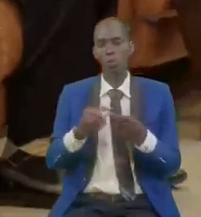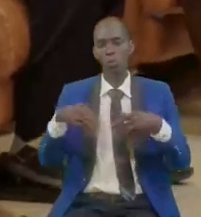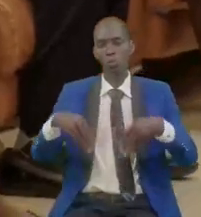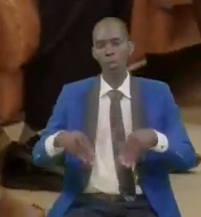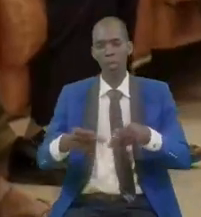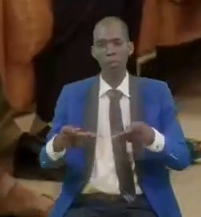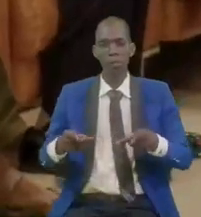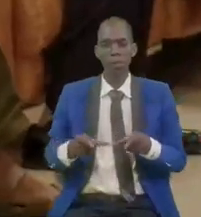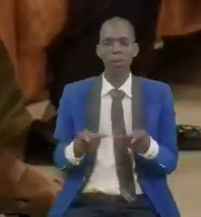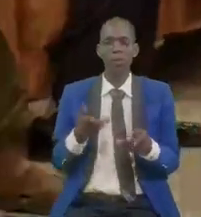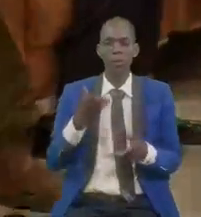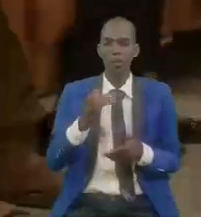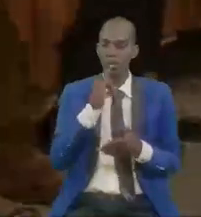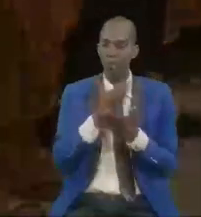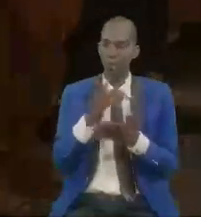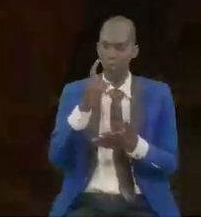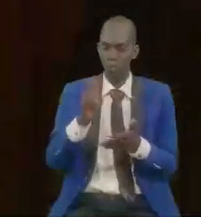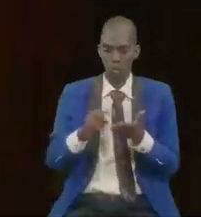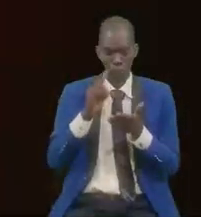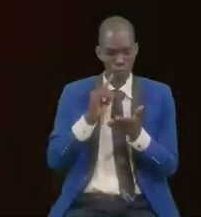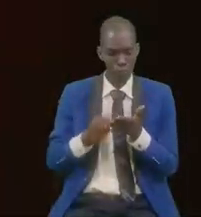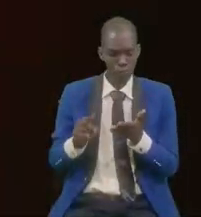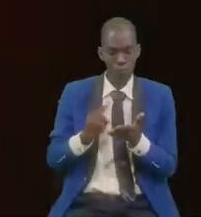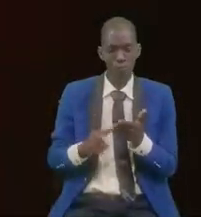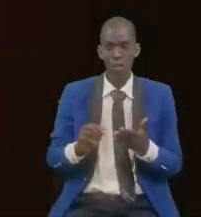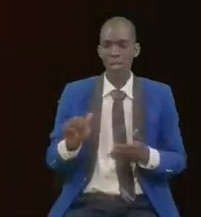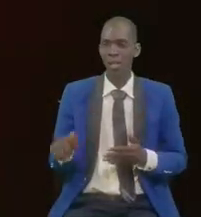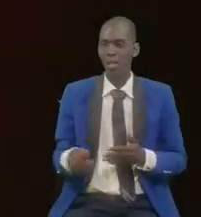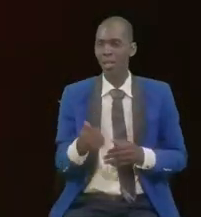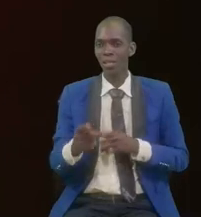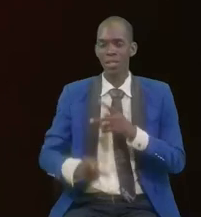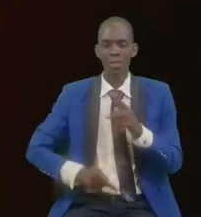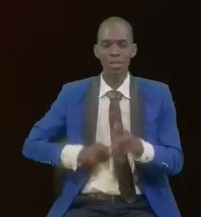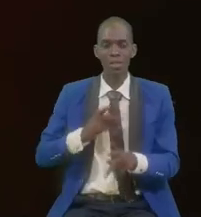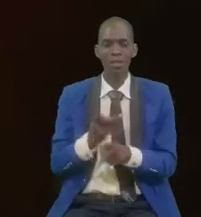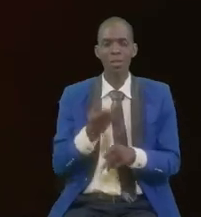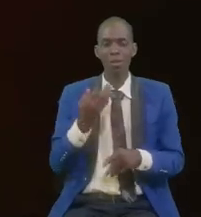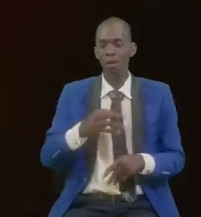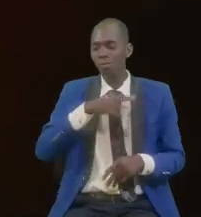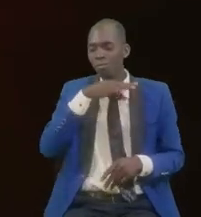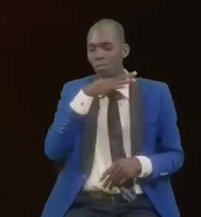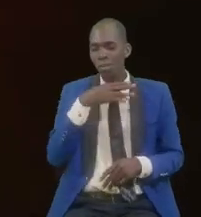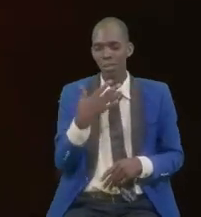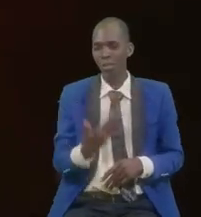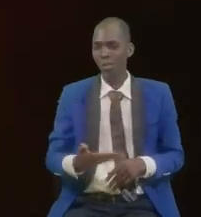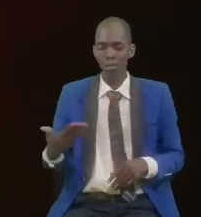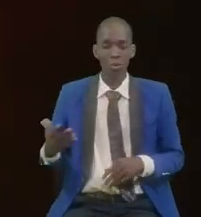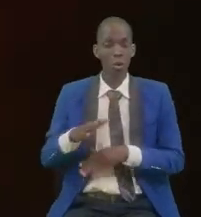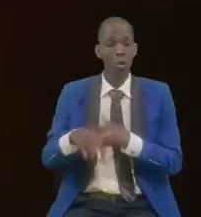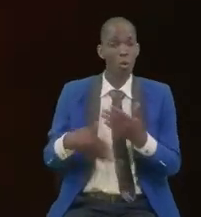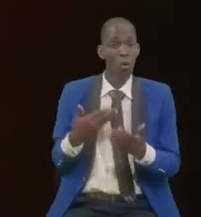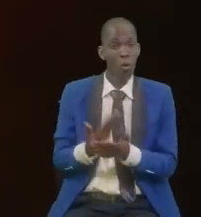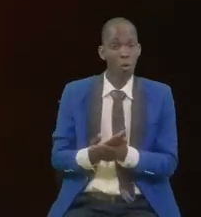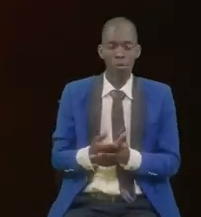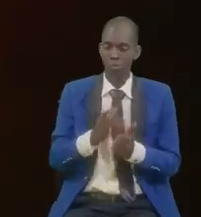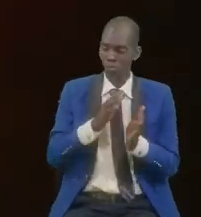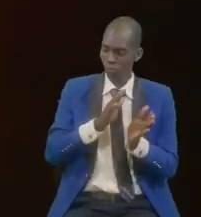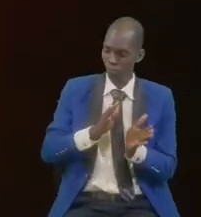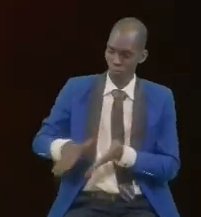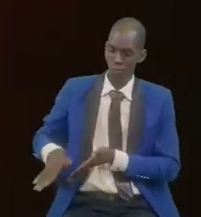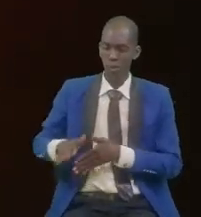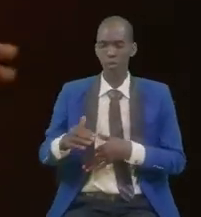au lieu public. Il y a quelque chose qu'on vérifie. Y a-t-il un genre de